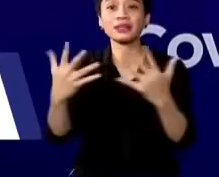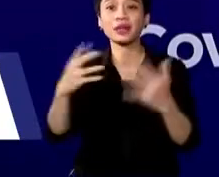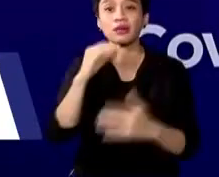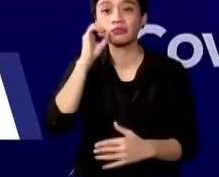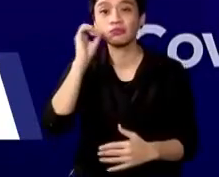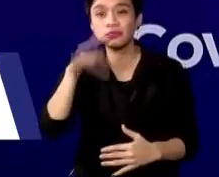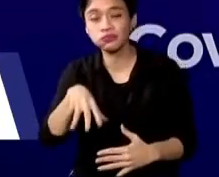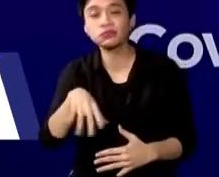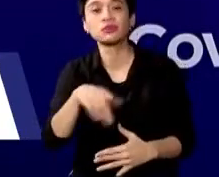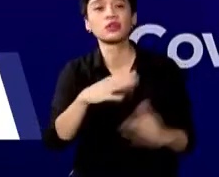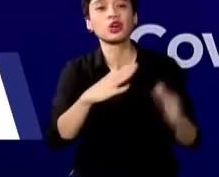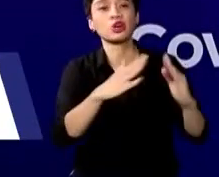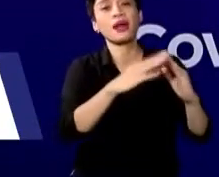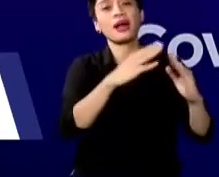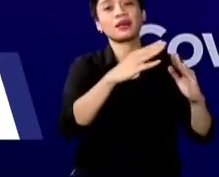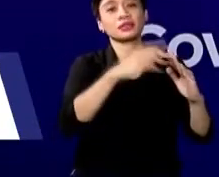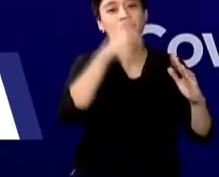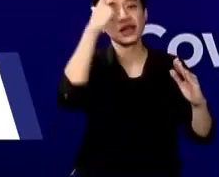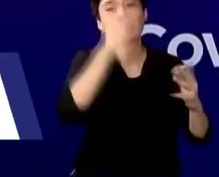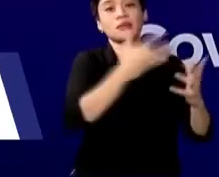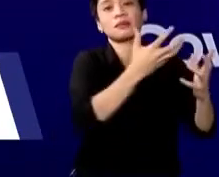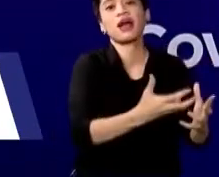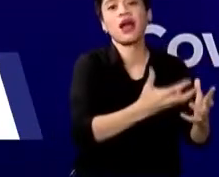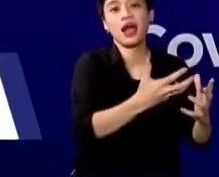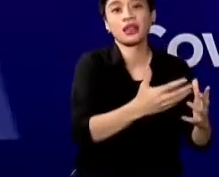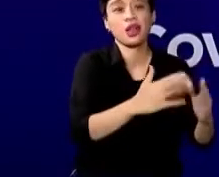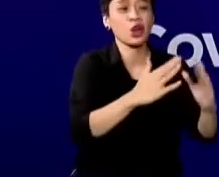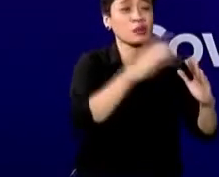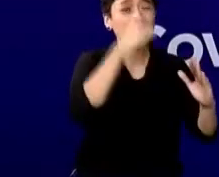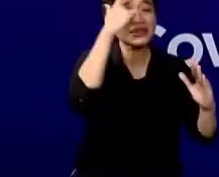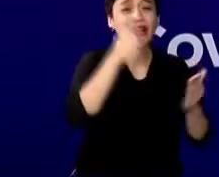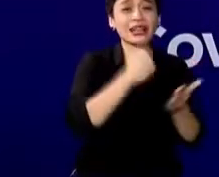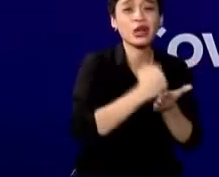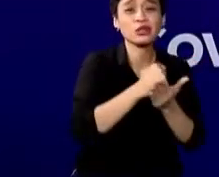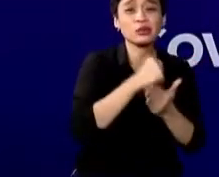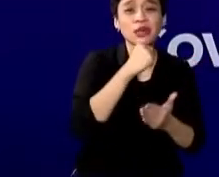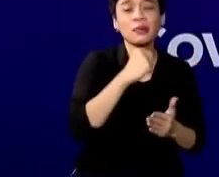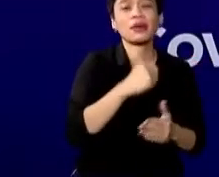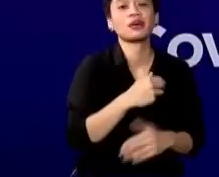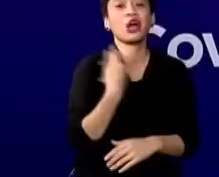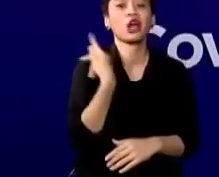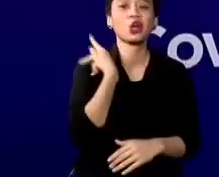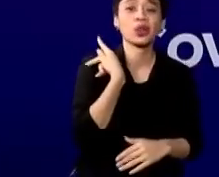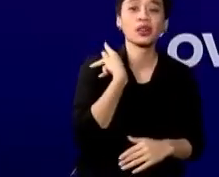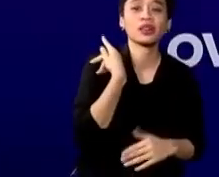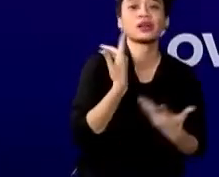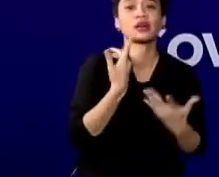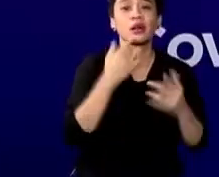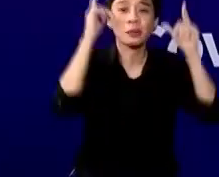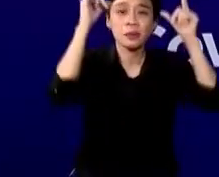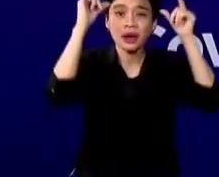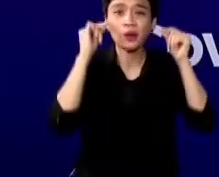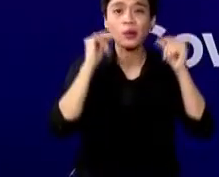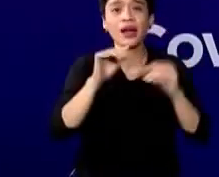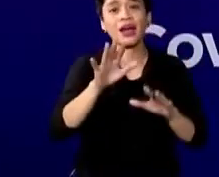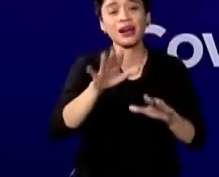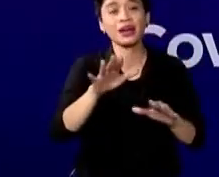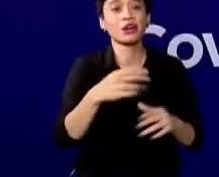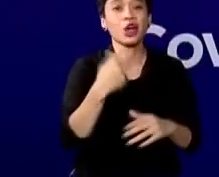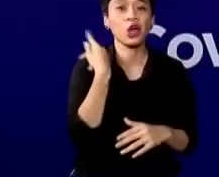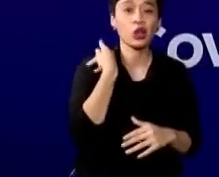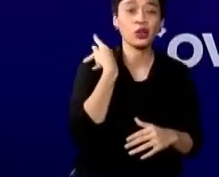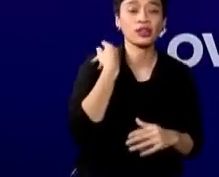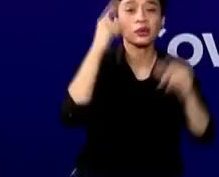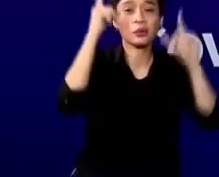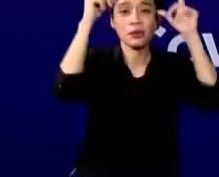akan penuh itu bebannya ada di suster ada di perawat ada di dokter dokter dan perawat itu sudah 10 bulan ini kurang